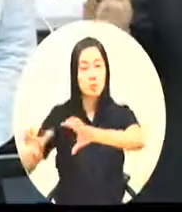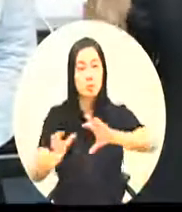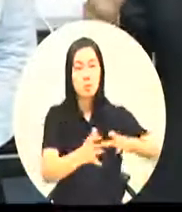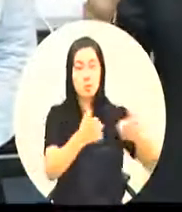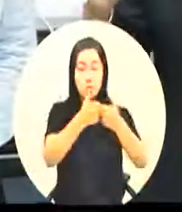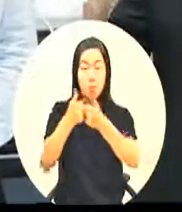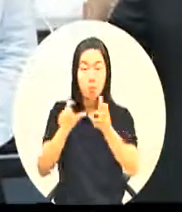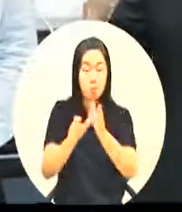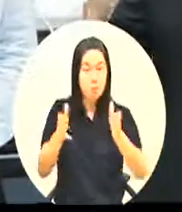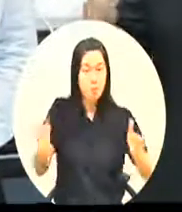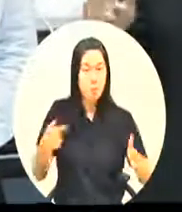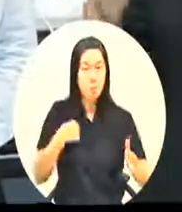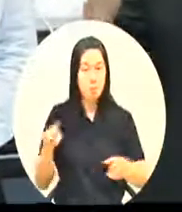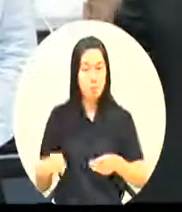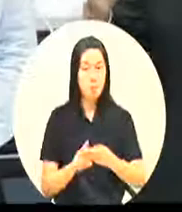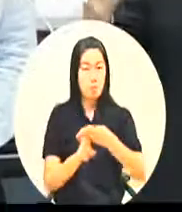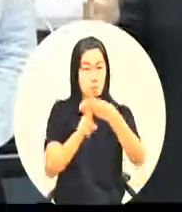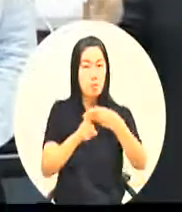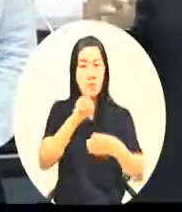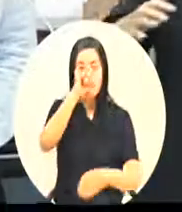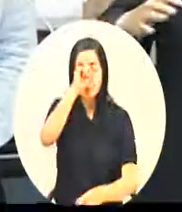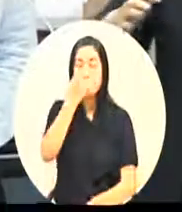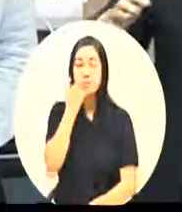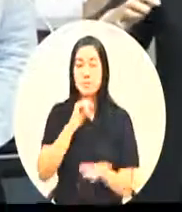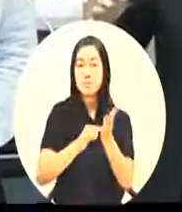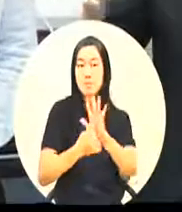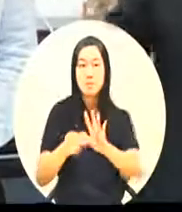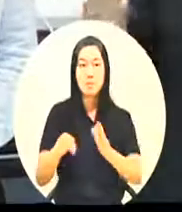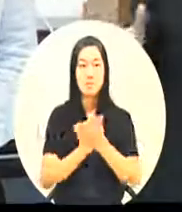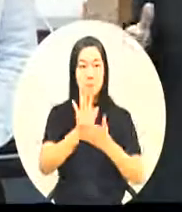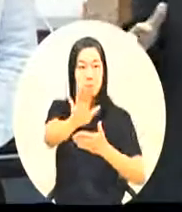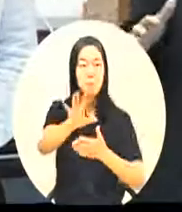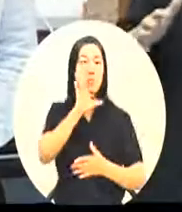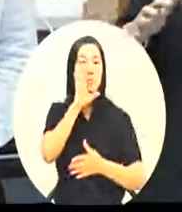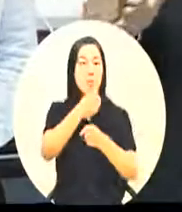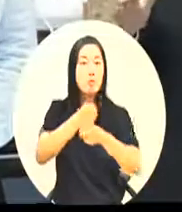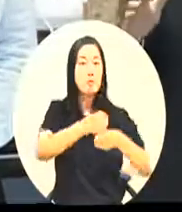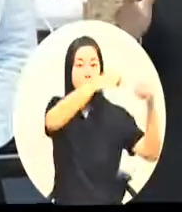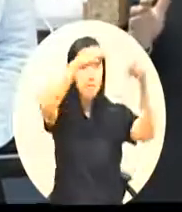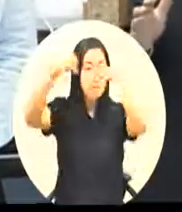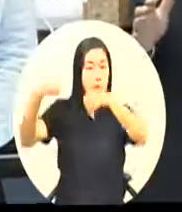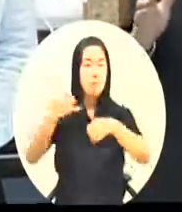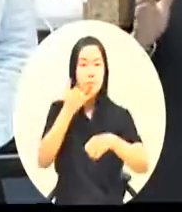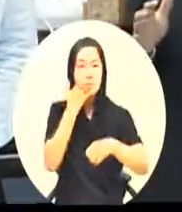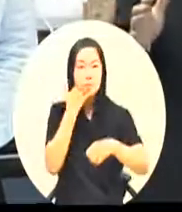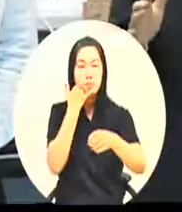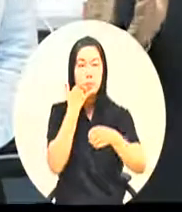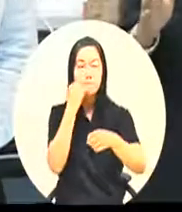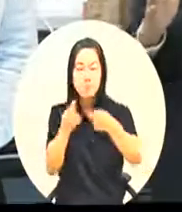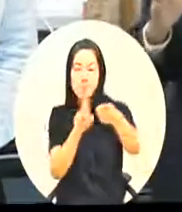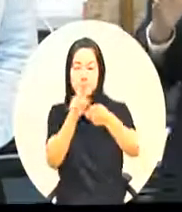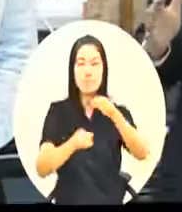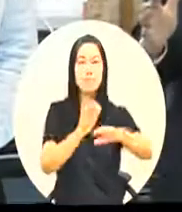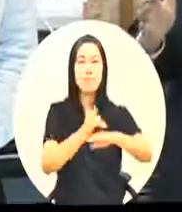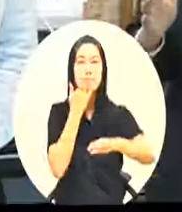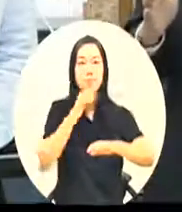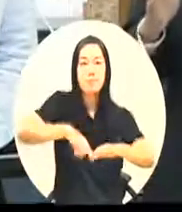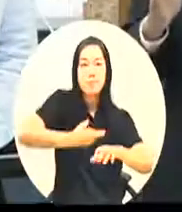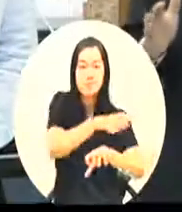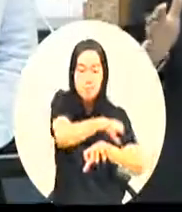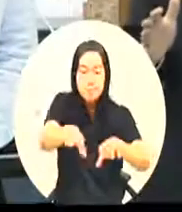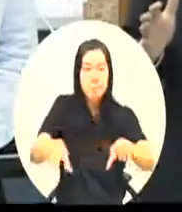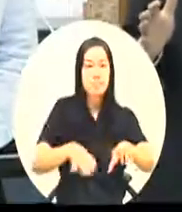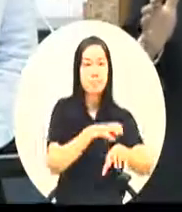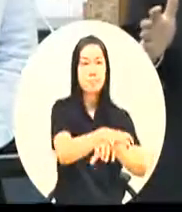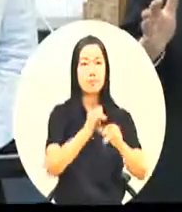间，那个是我们最主要希望能够呈现我们未来在哈马星里面有一个可以达成的这种生态活动的这个